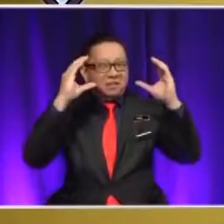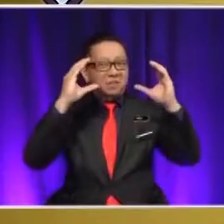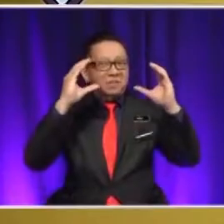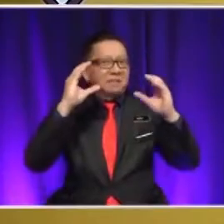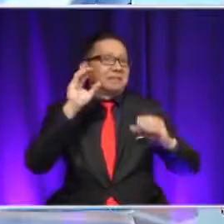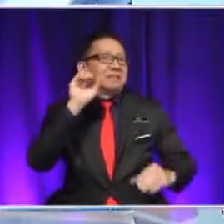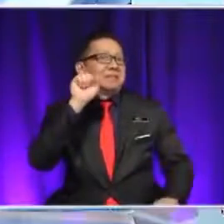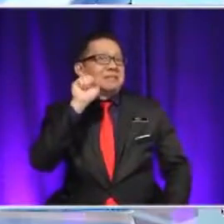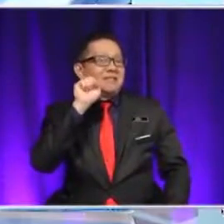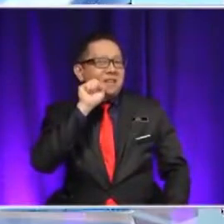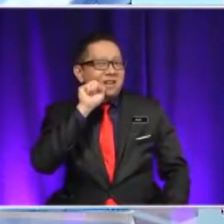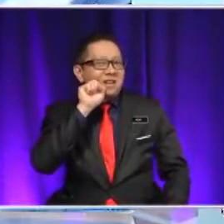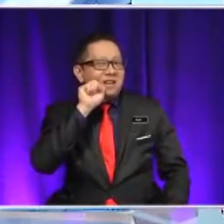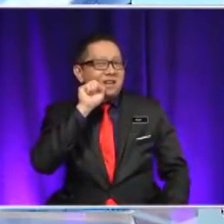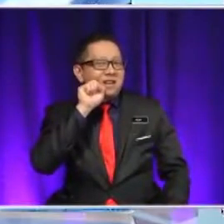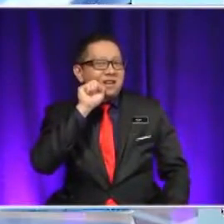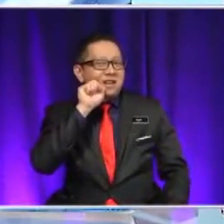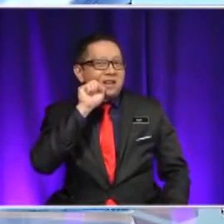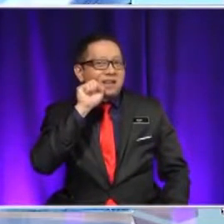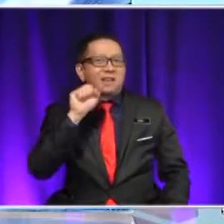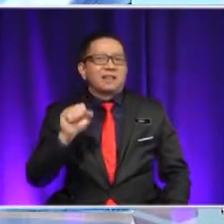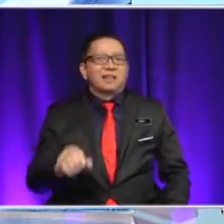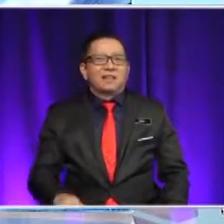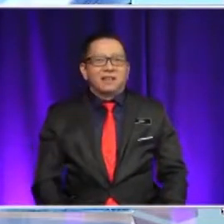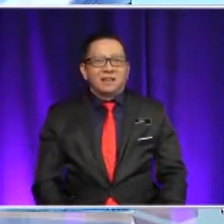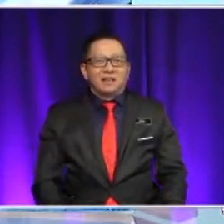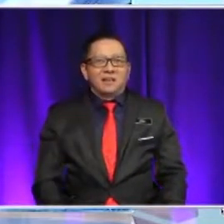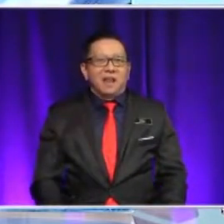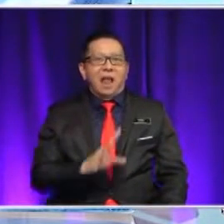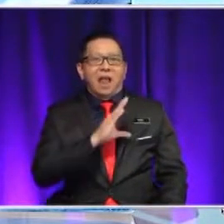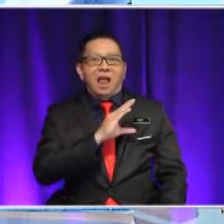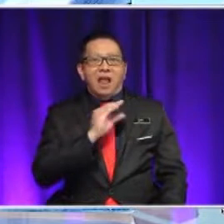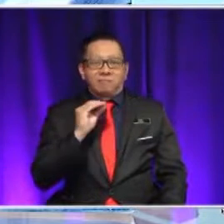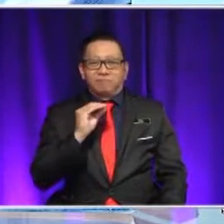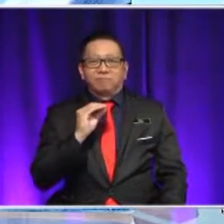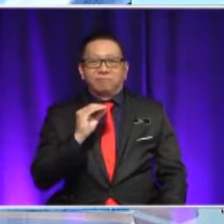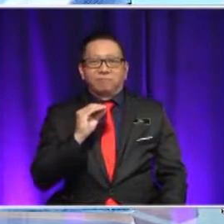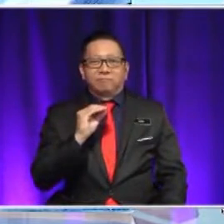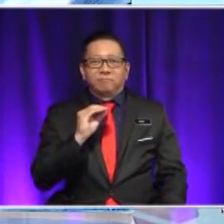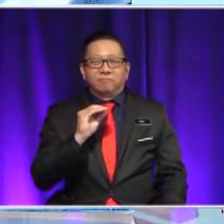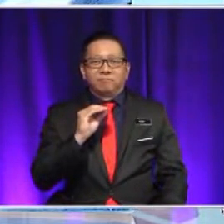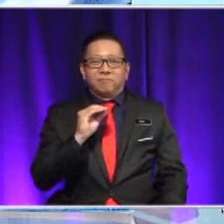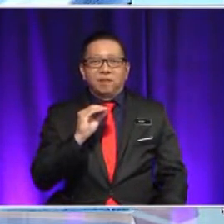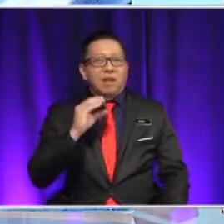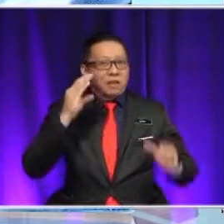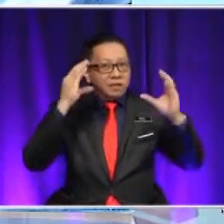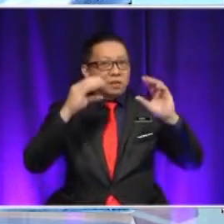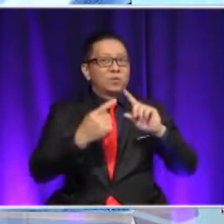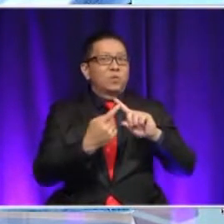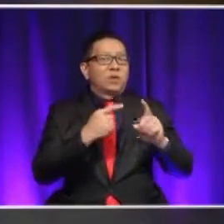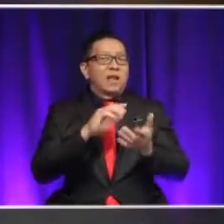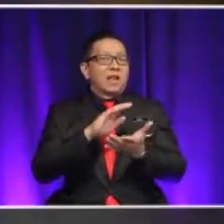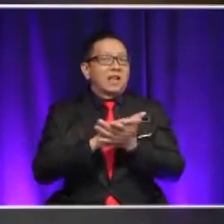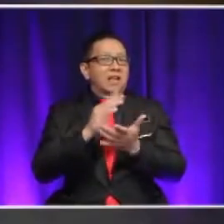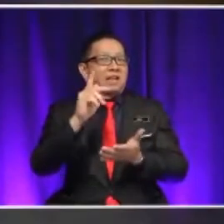chegou Siti Nur Fathia betina share Hasan painite paling ideal dari SG Sultan Hasanuddin Alamsyah Kuala